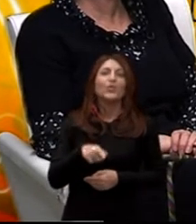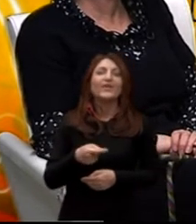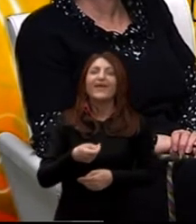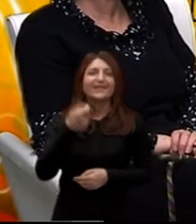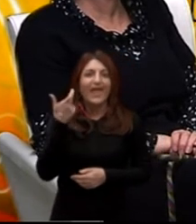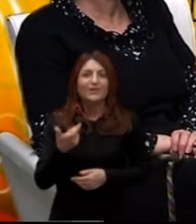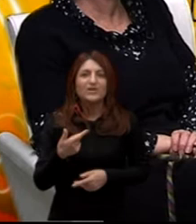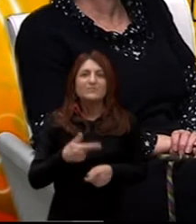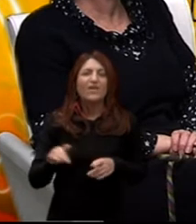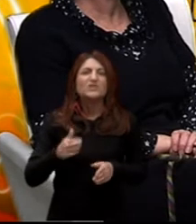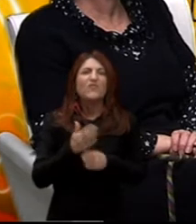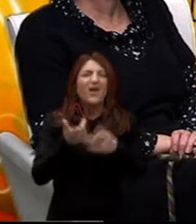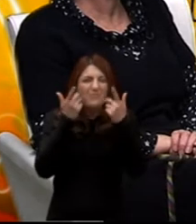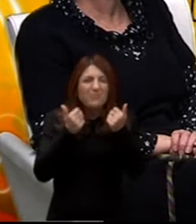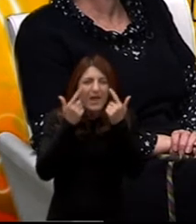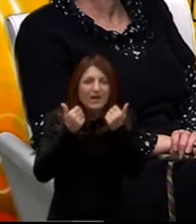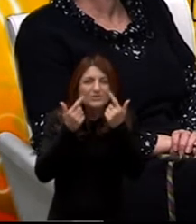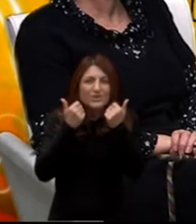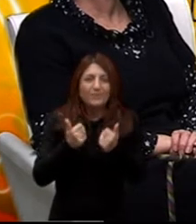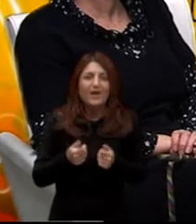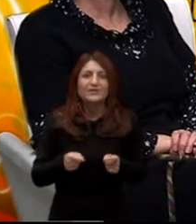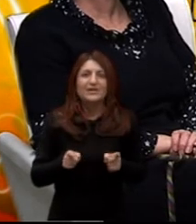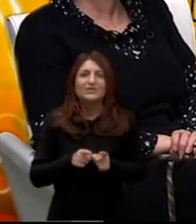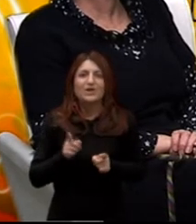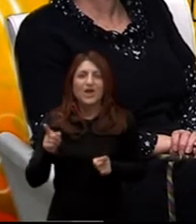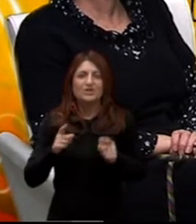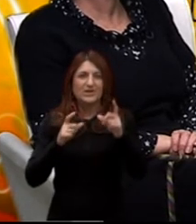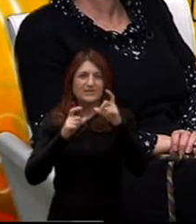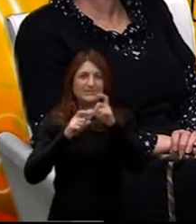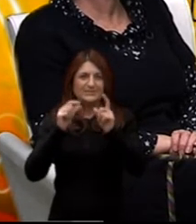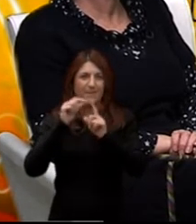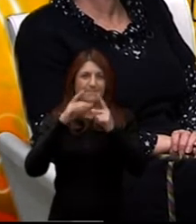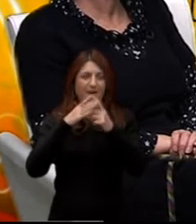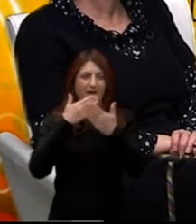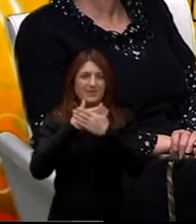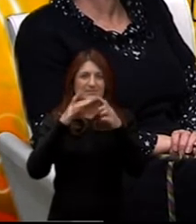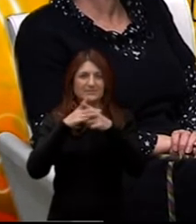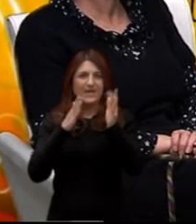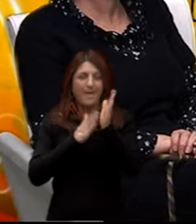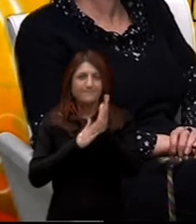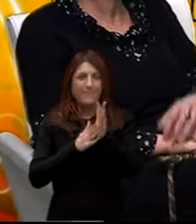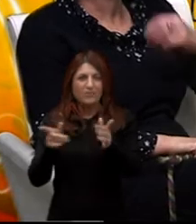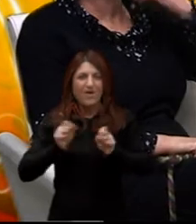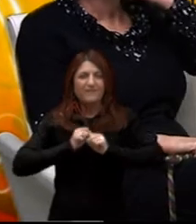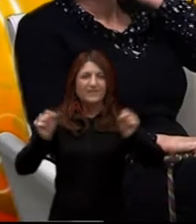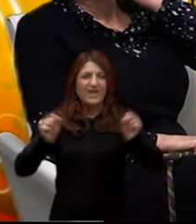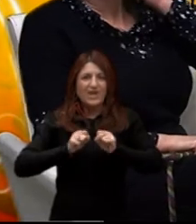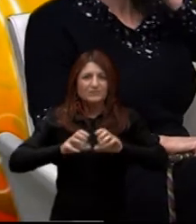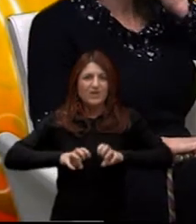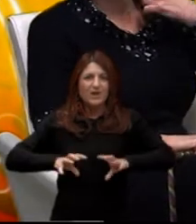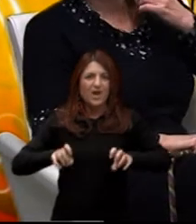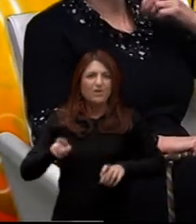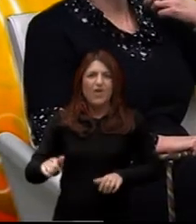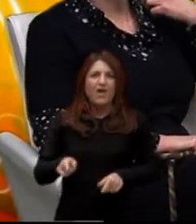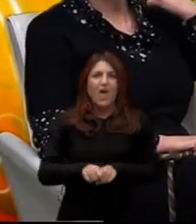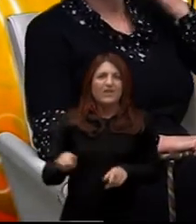djeca idu u plaću i reći ću sad ja spazmu na terapije, rehabilitacije, jer je to njima naporno i očekuje se da rade